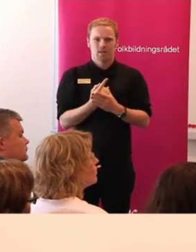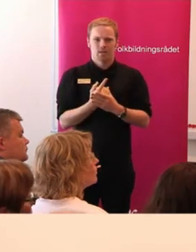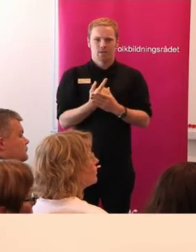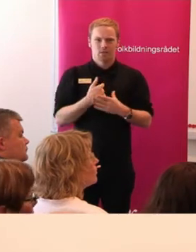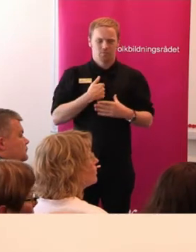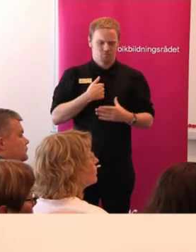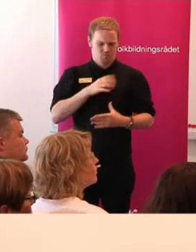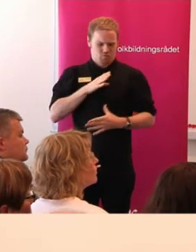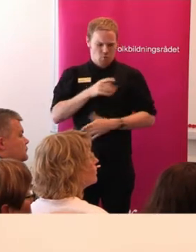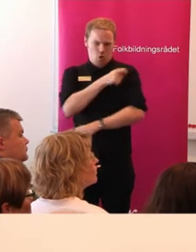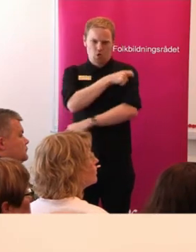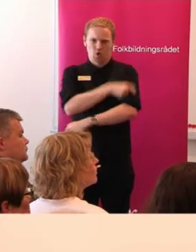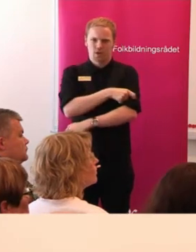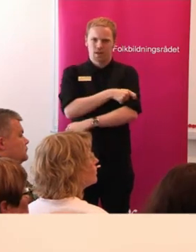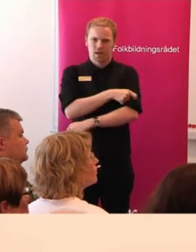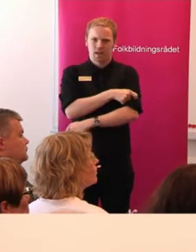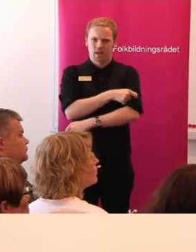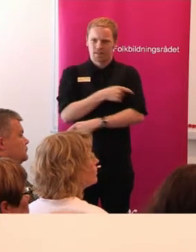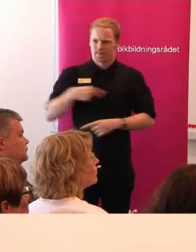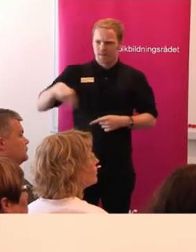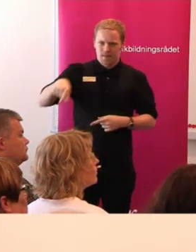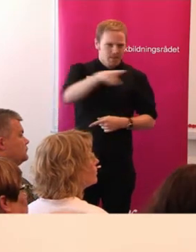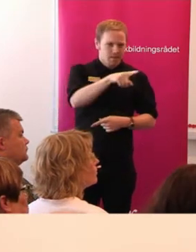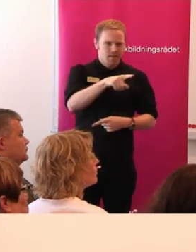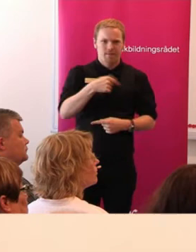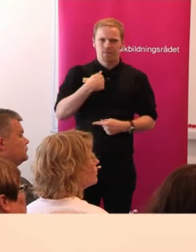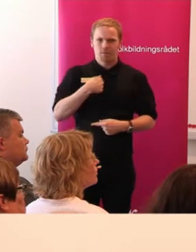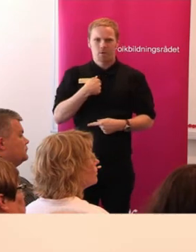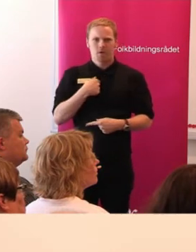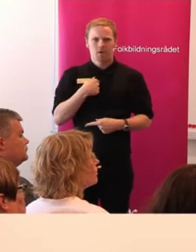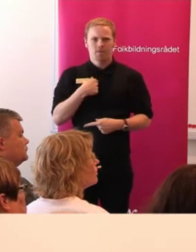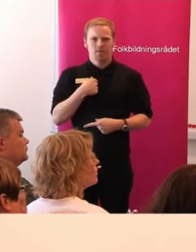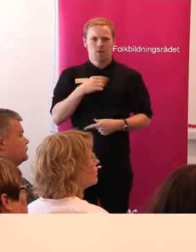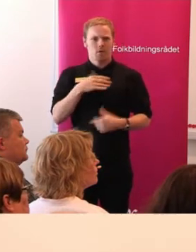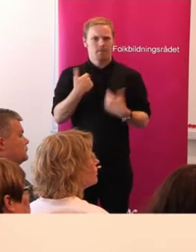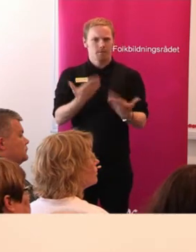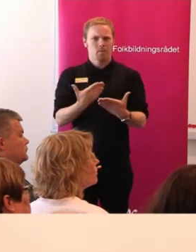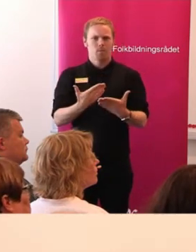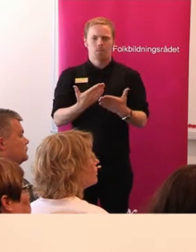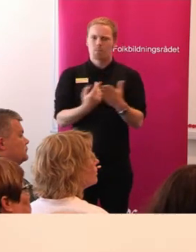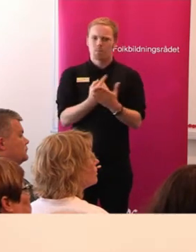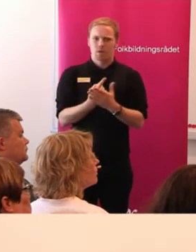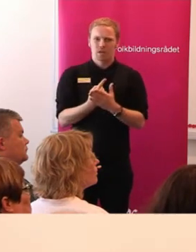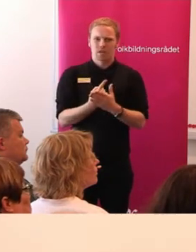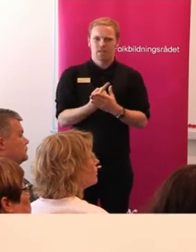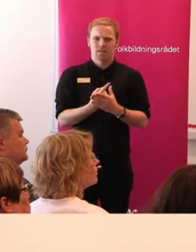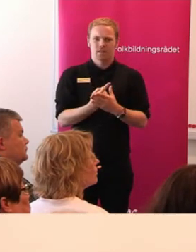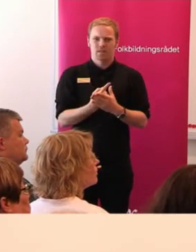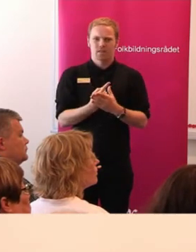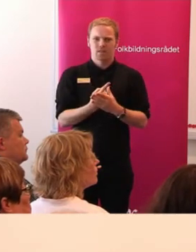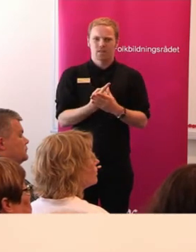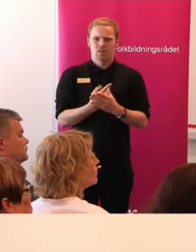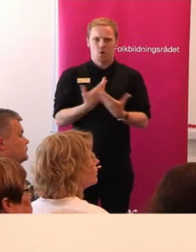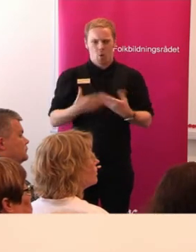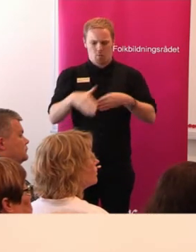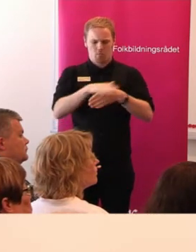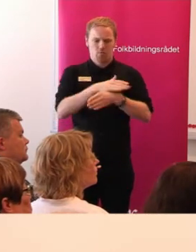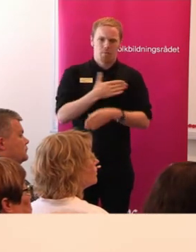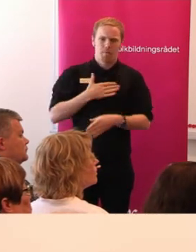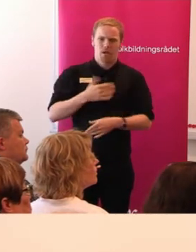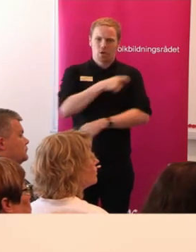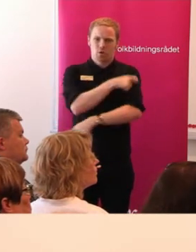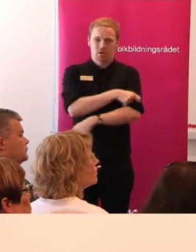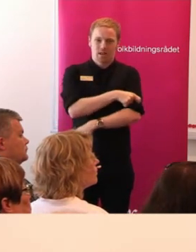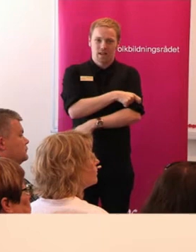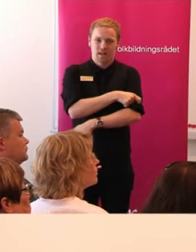som samhällsmedborgare, ni som samhällsmedborgare, får möjlighet att fullgöra sin skyldighet som demokratiska